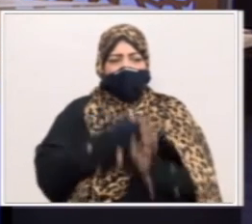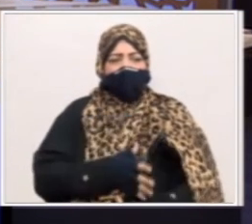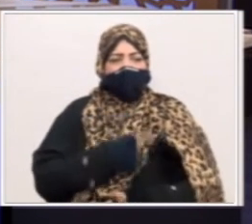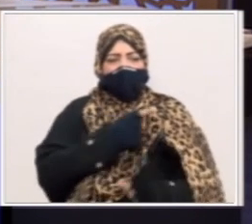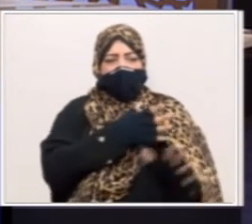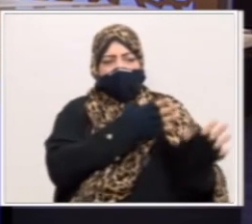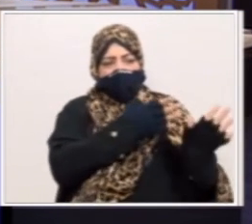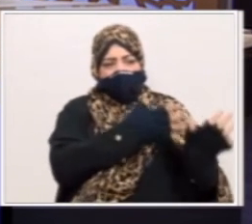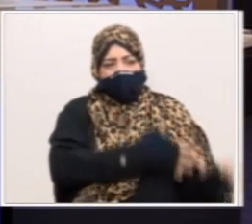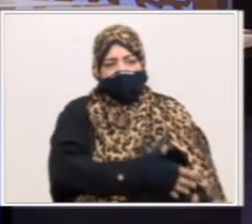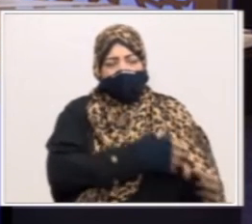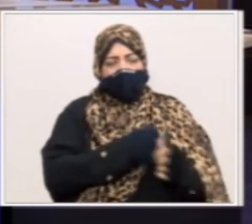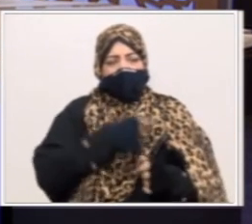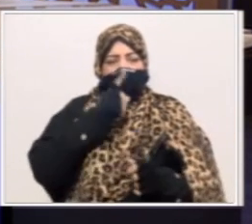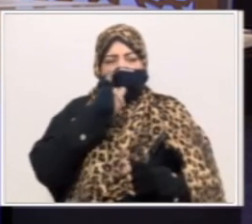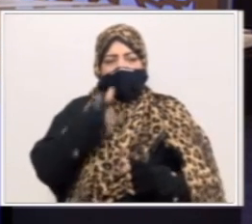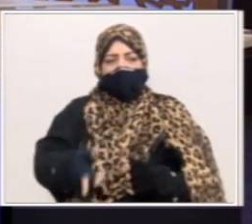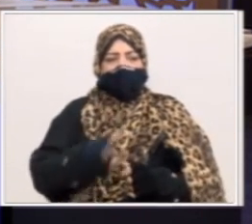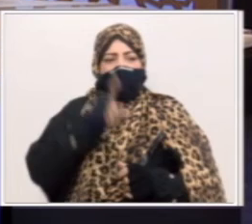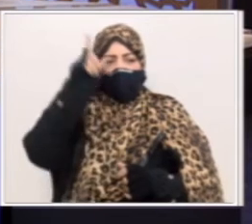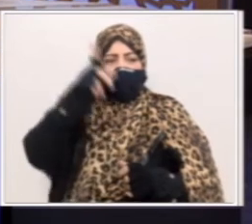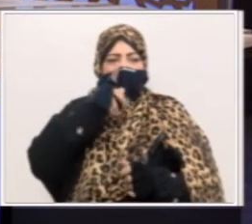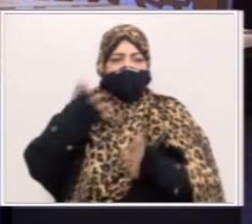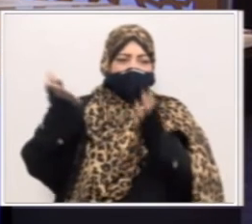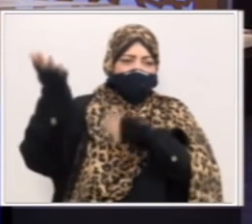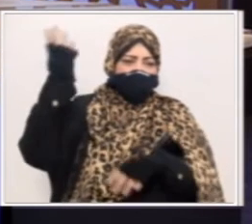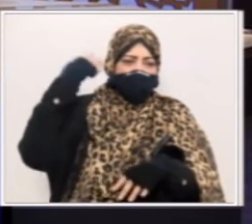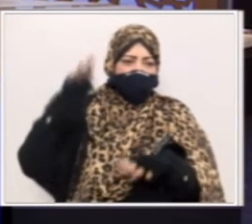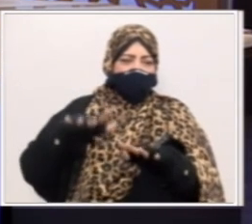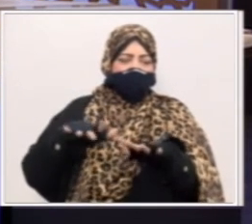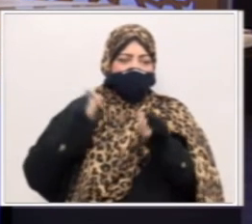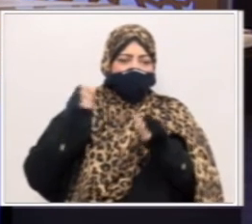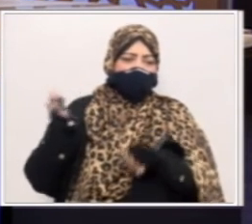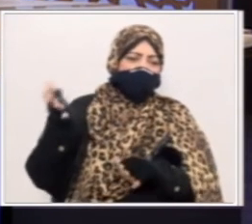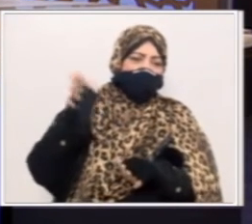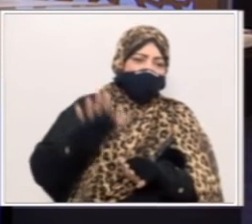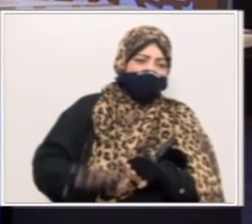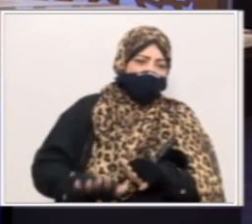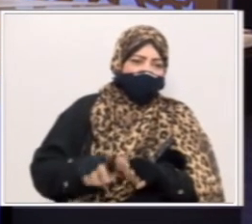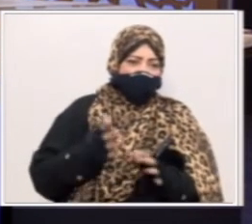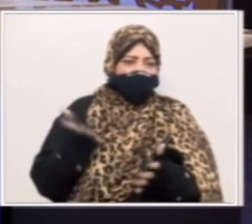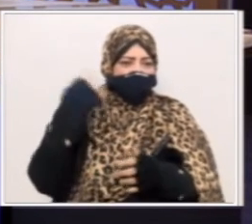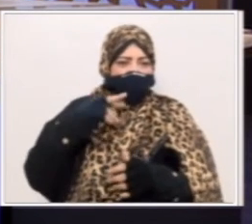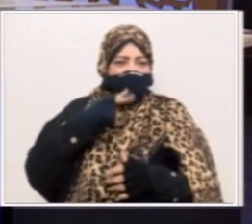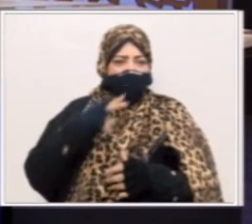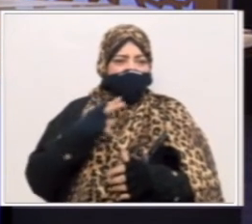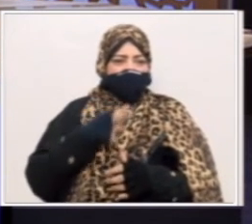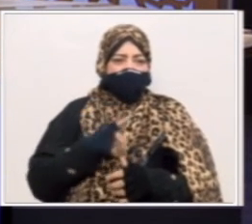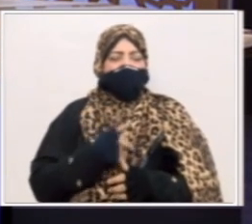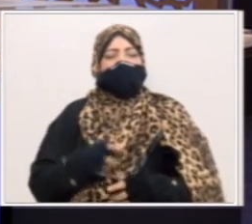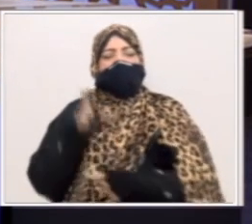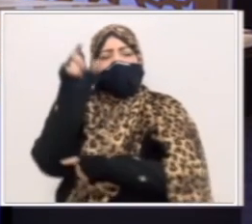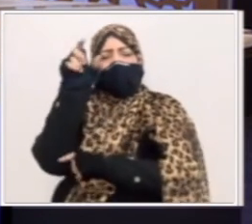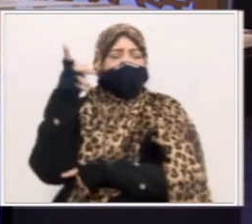إن حصل تقصير من بعض الدعاة أو من بعض الخطباء في بعض المساجد فهذا تنبيه لهم ليستفيدوا ولينهلوا